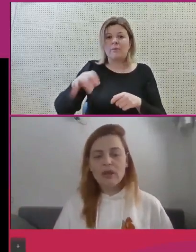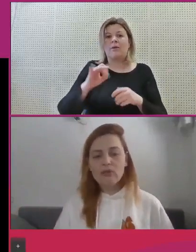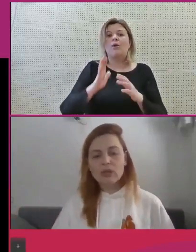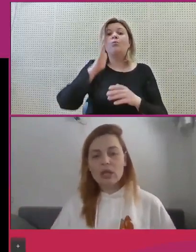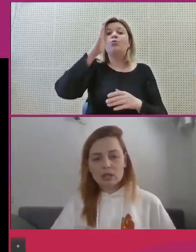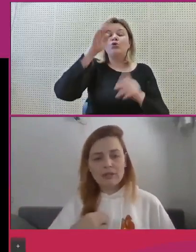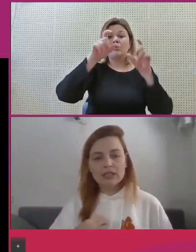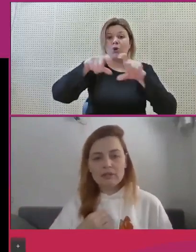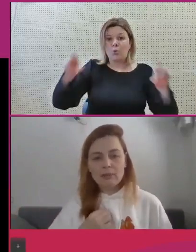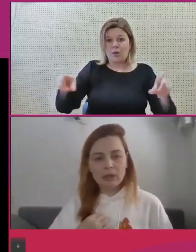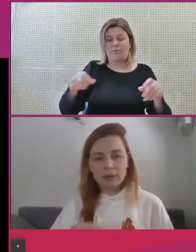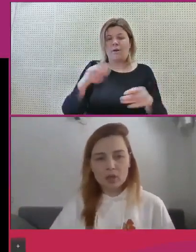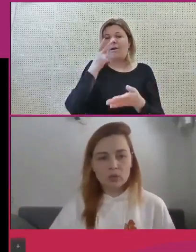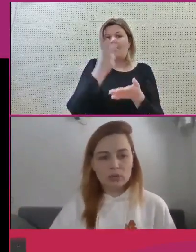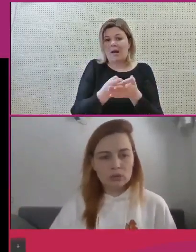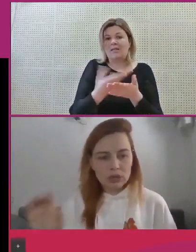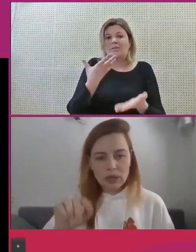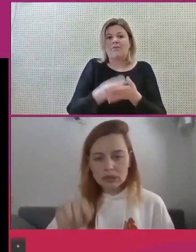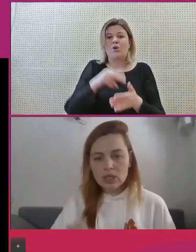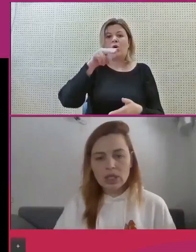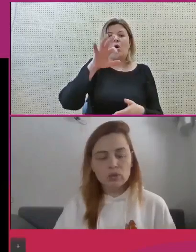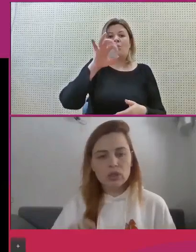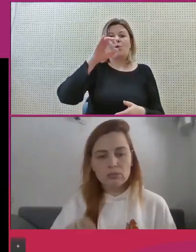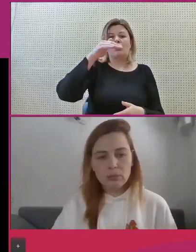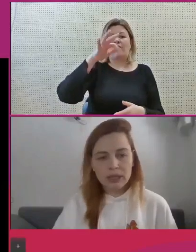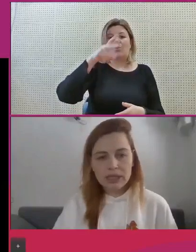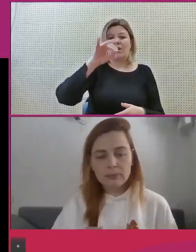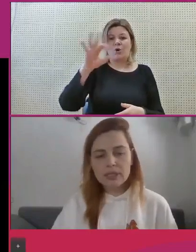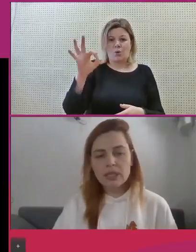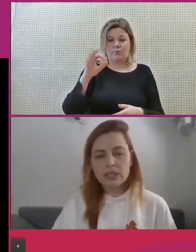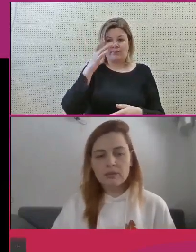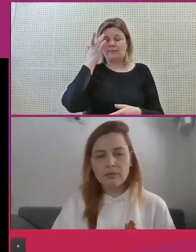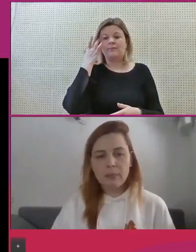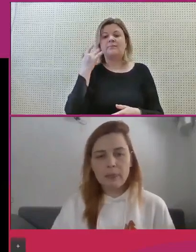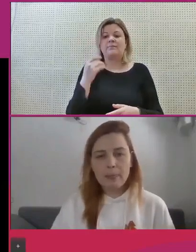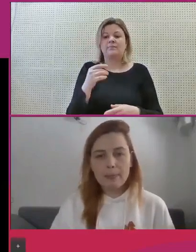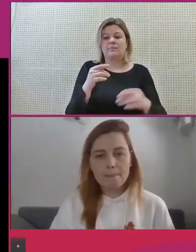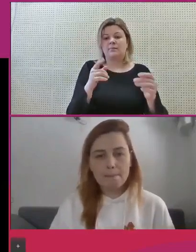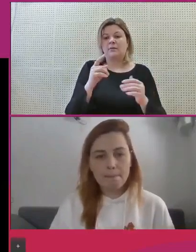портфолио. Вот. Давайте я вам покажу. Там как-то нажать нужно мероприятие последнее.